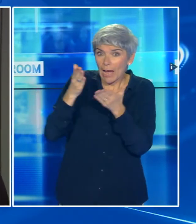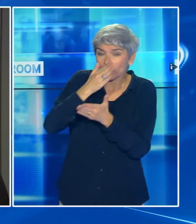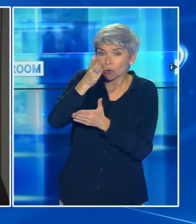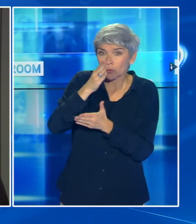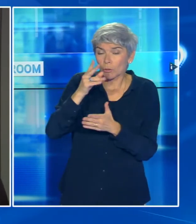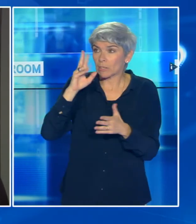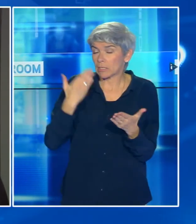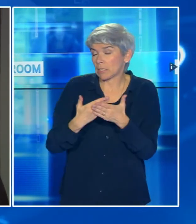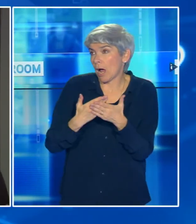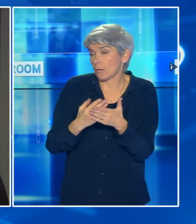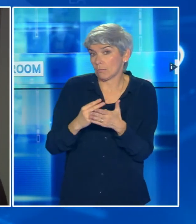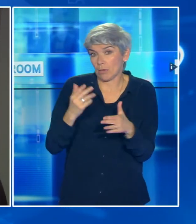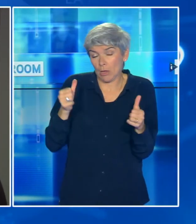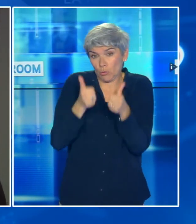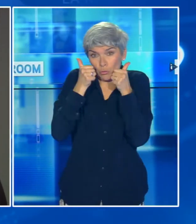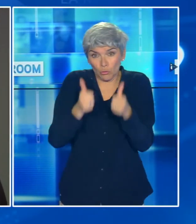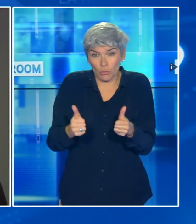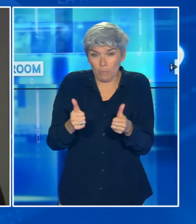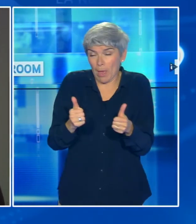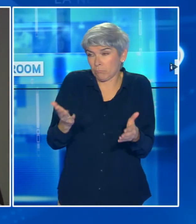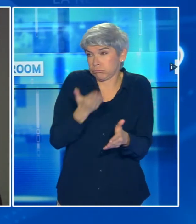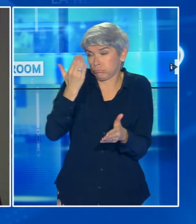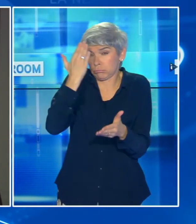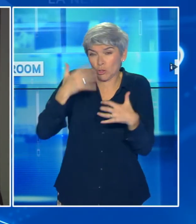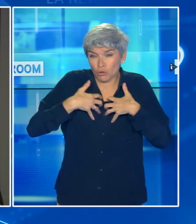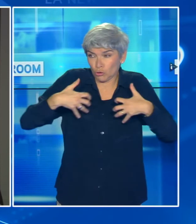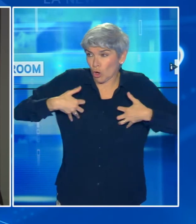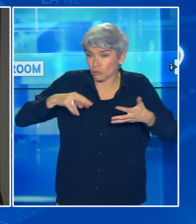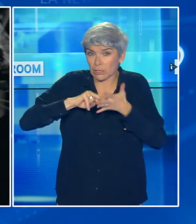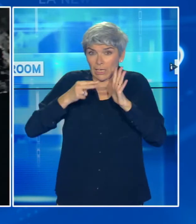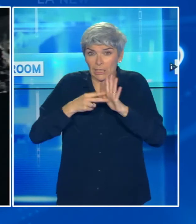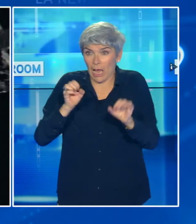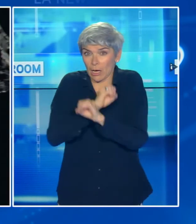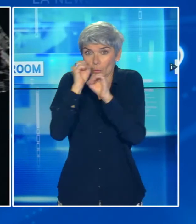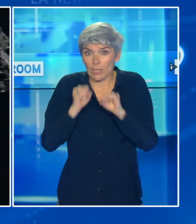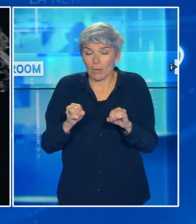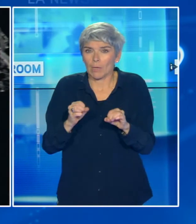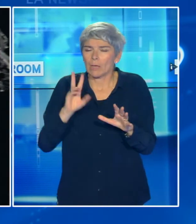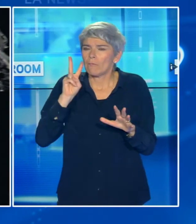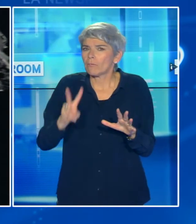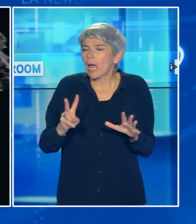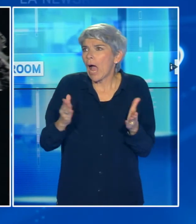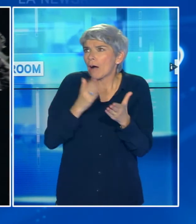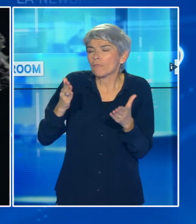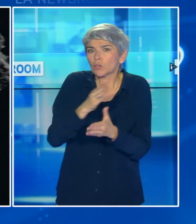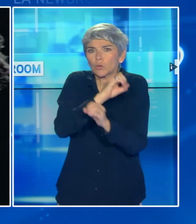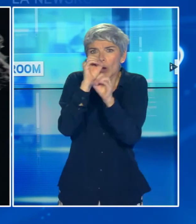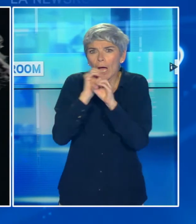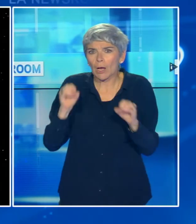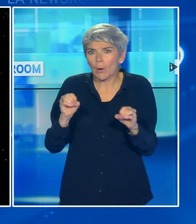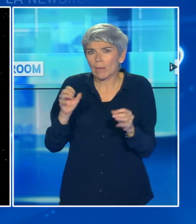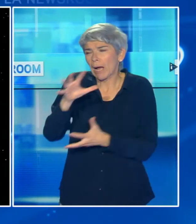C'est un chef-d'œuvre de technologie et d'ingénierie de toutes les sciences. Une odyssée historique et surtout une